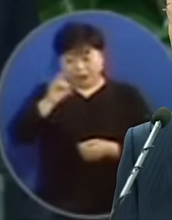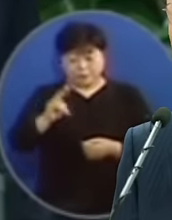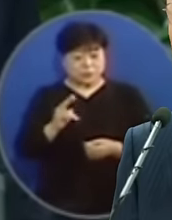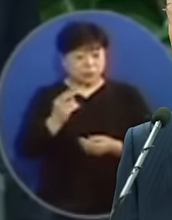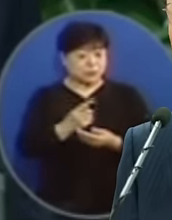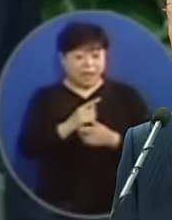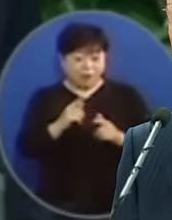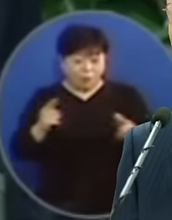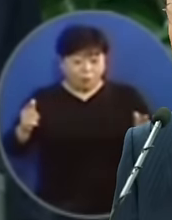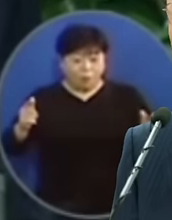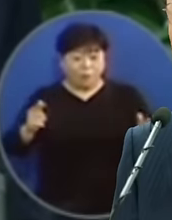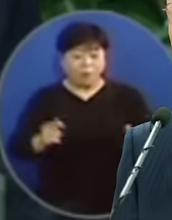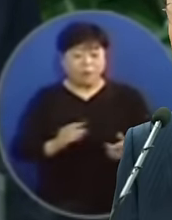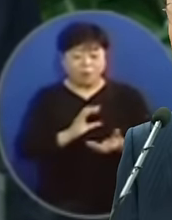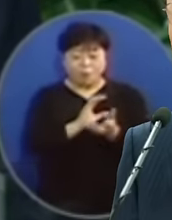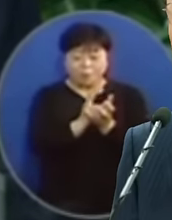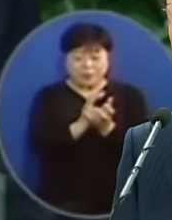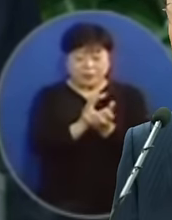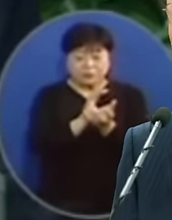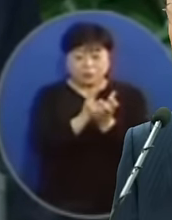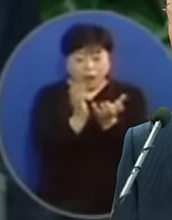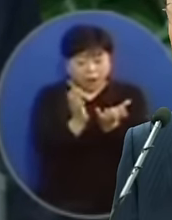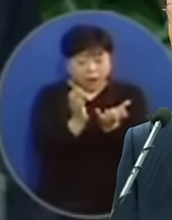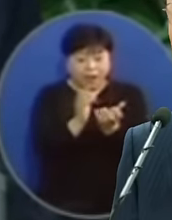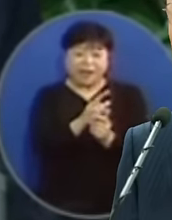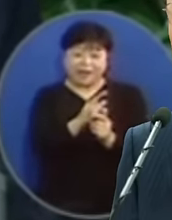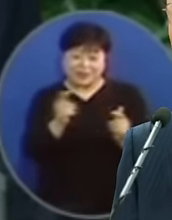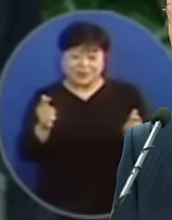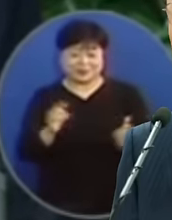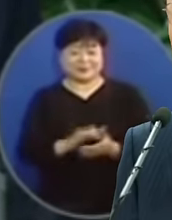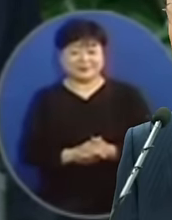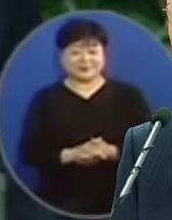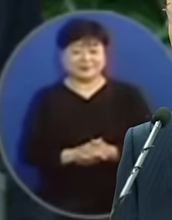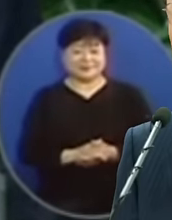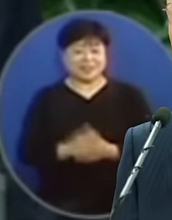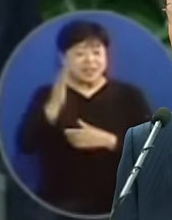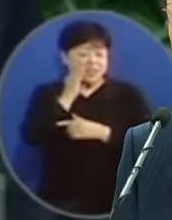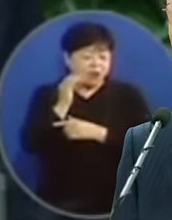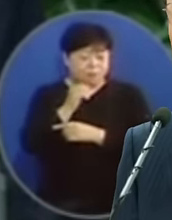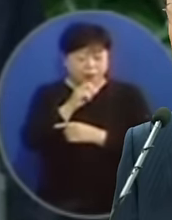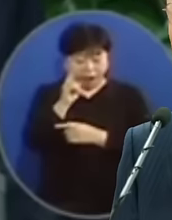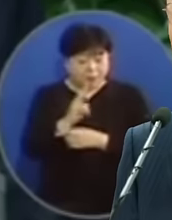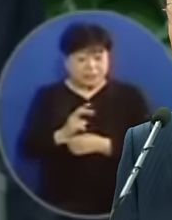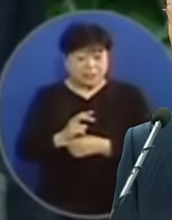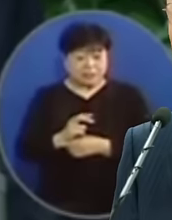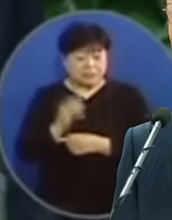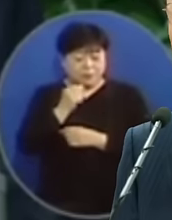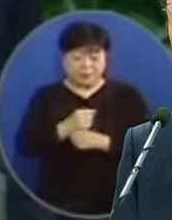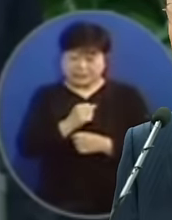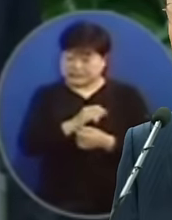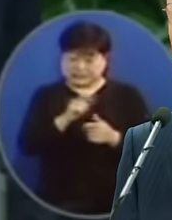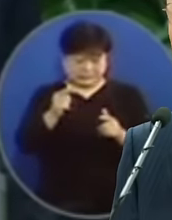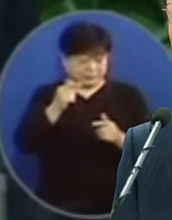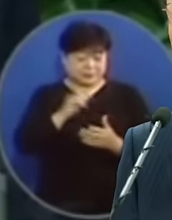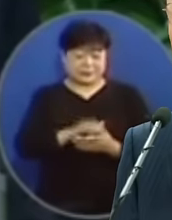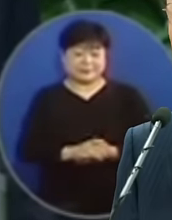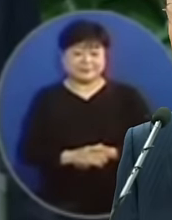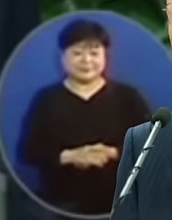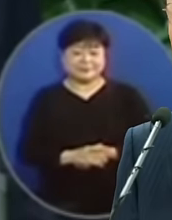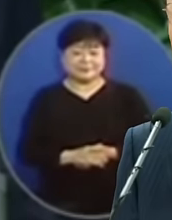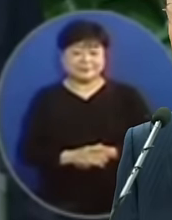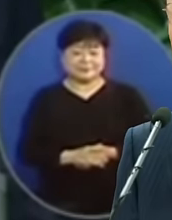다가오지 않습니다. 꽃이 필 때 하루아침에 피는 꽃이 없고 열매를 맺는데 하루아침에 맺는 열매 맺는 나무가